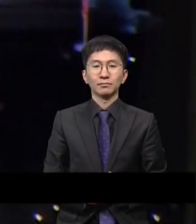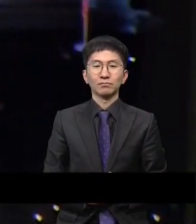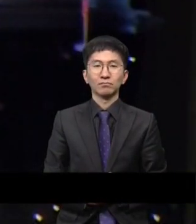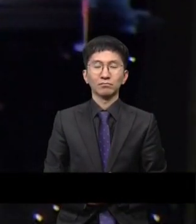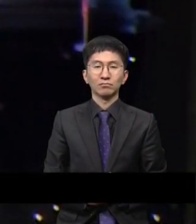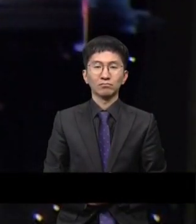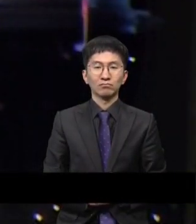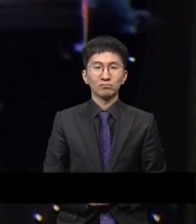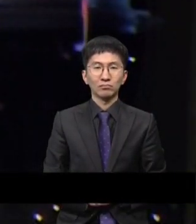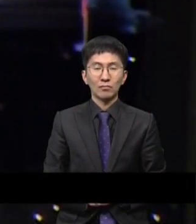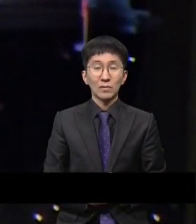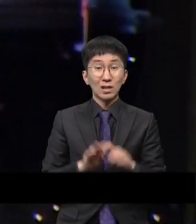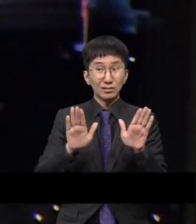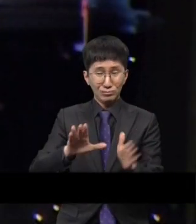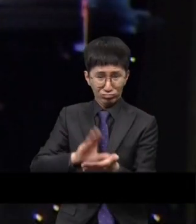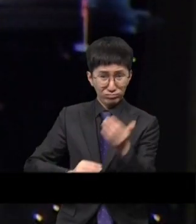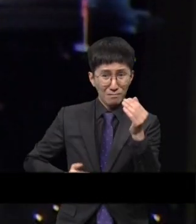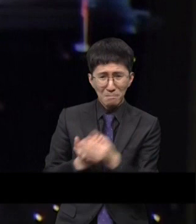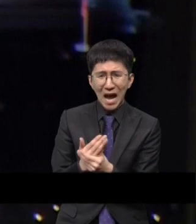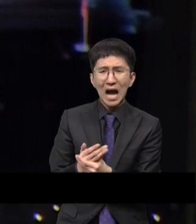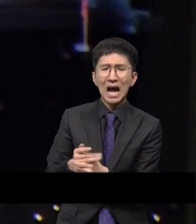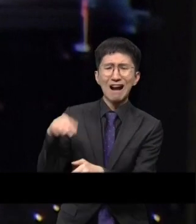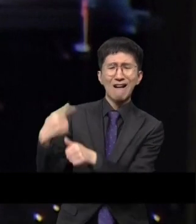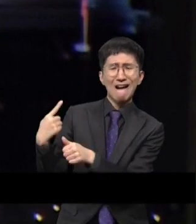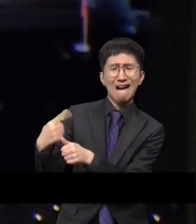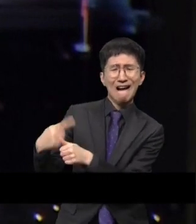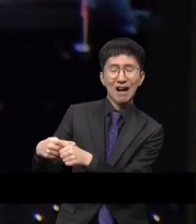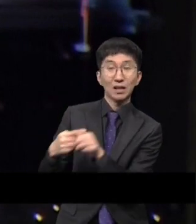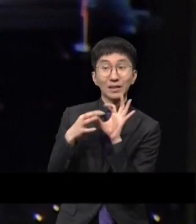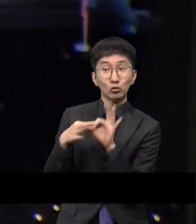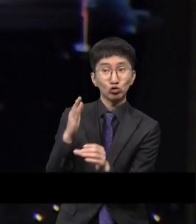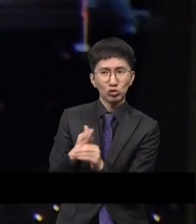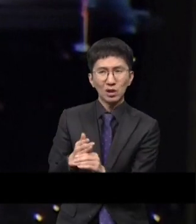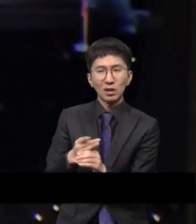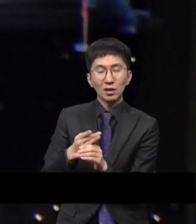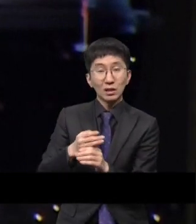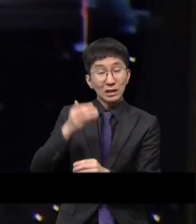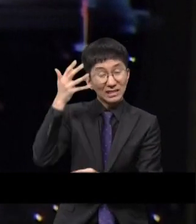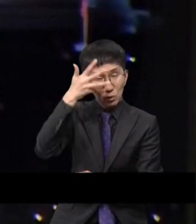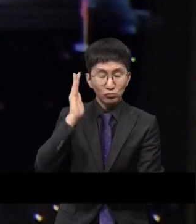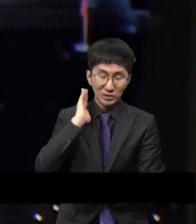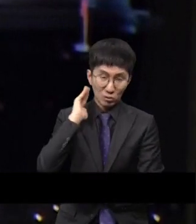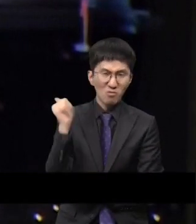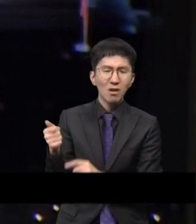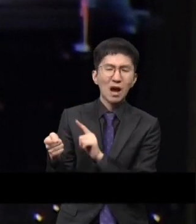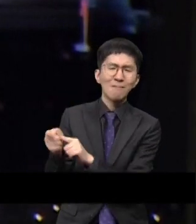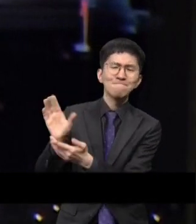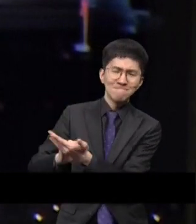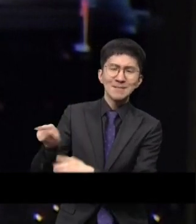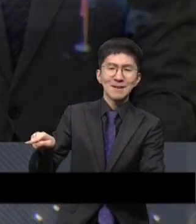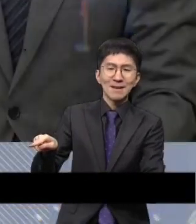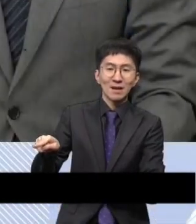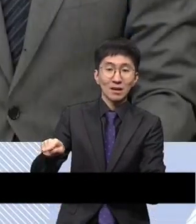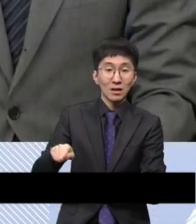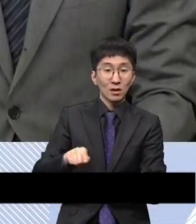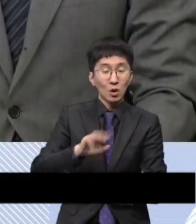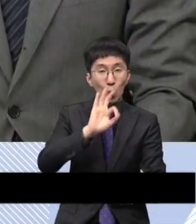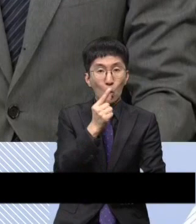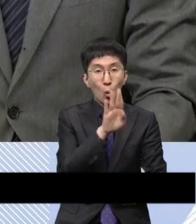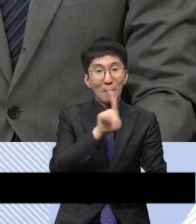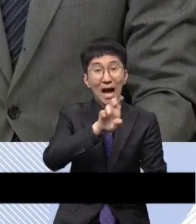그야말로 각계각층에서 이번 사태에 대한 비난이 쏟아지고 있는데요. 대부분 트럼프 대통령에게 집중되고 있습니다. 오바마 전